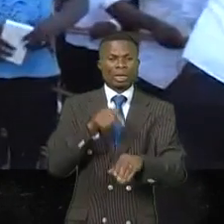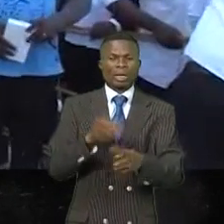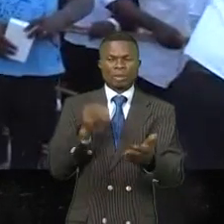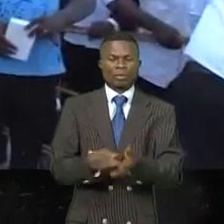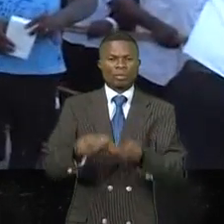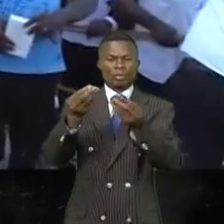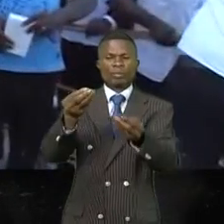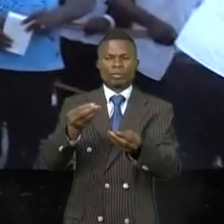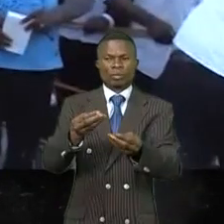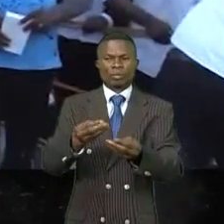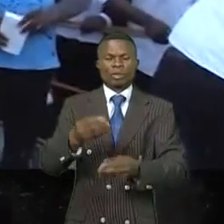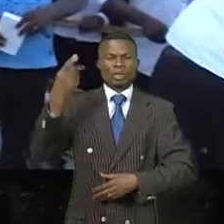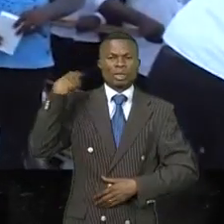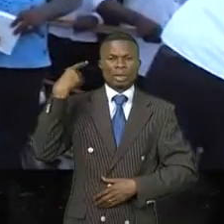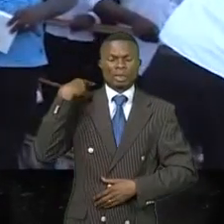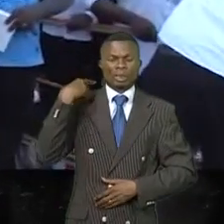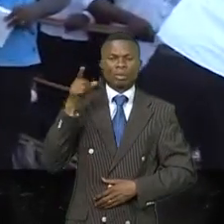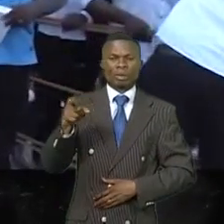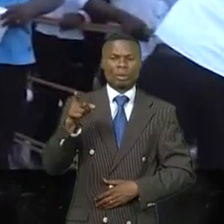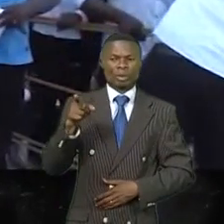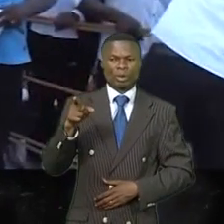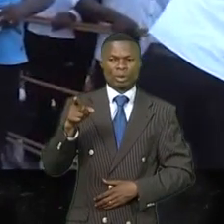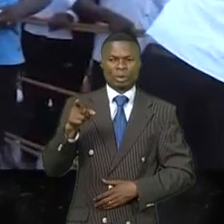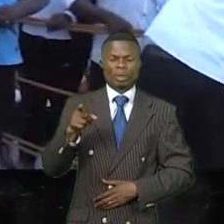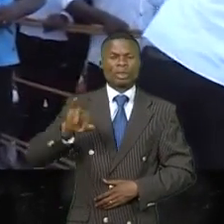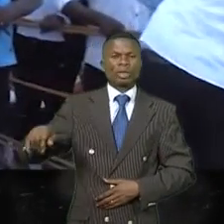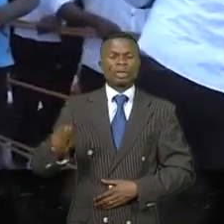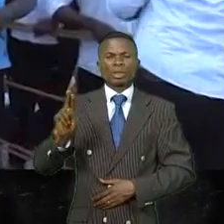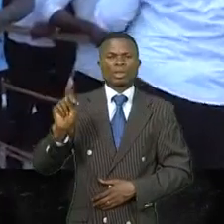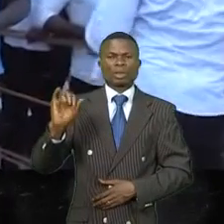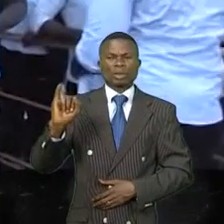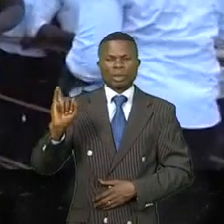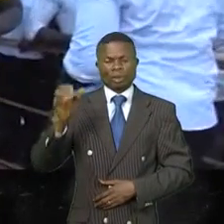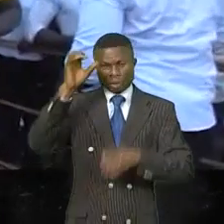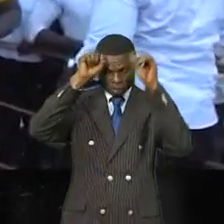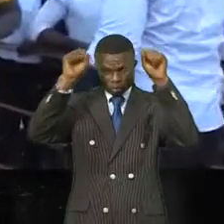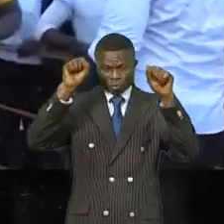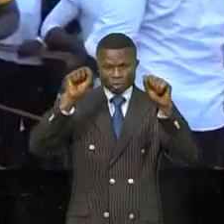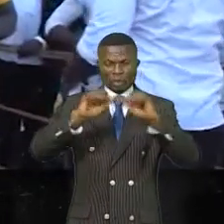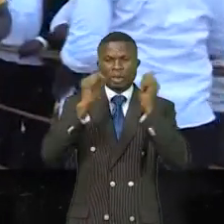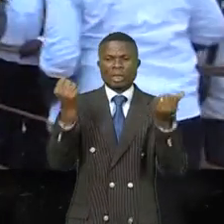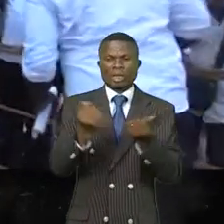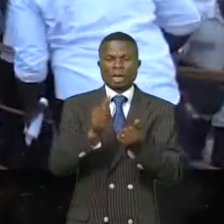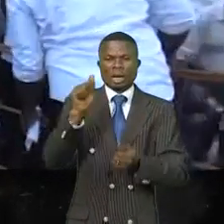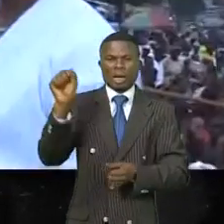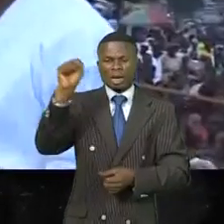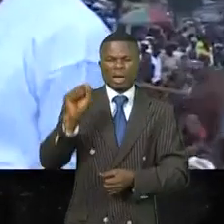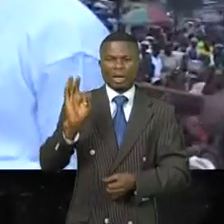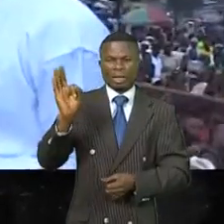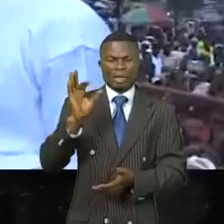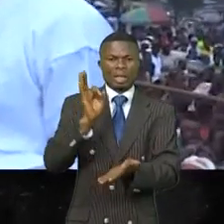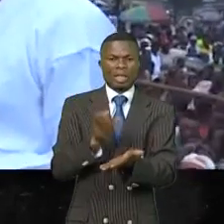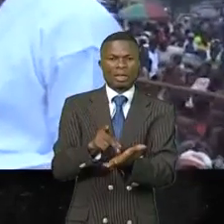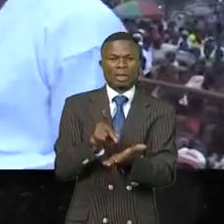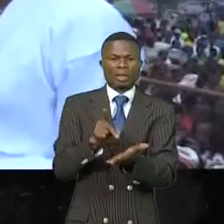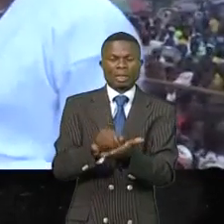la remise à l'honorable Patrick Katengo Mafo par Junior Kabamba, président de l'ASBEL ASAF, d'un certificat de